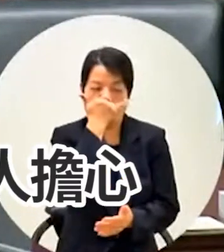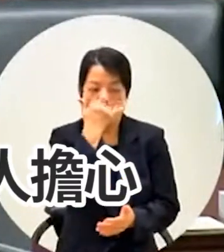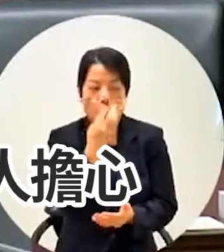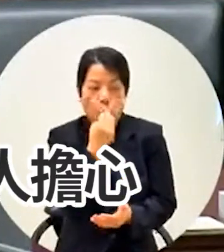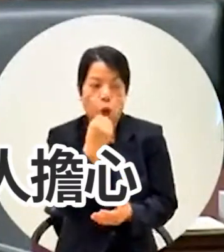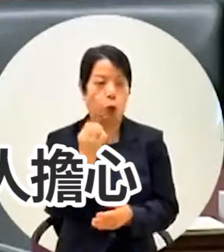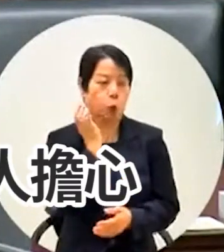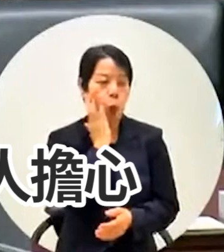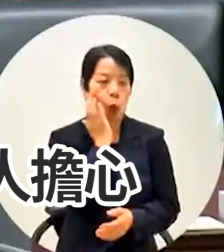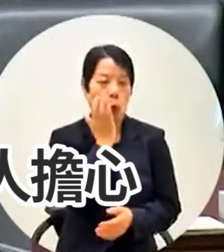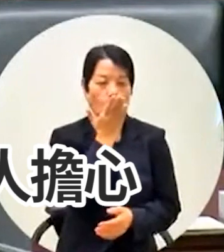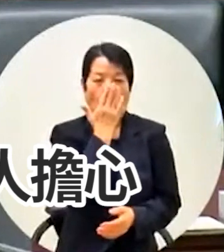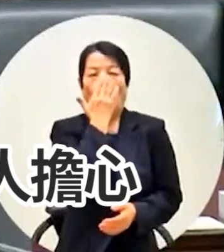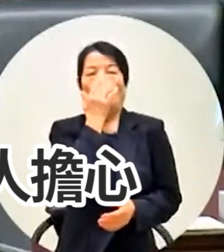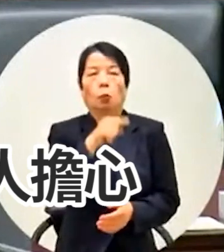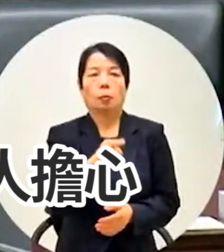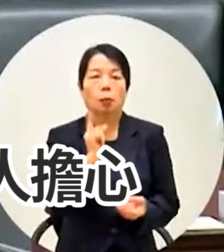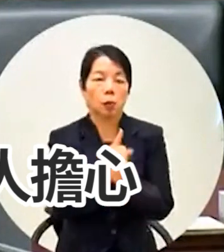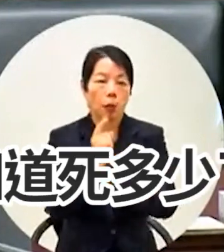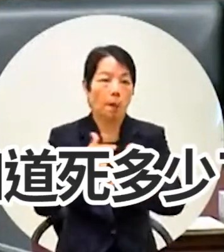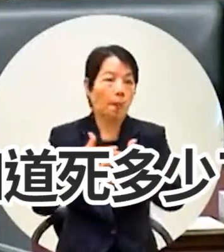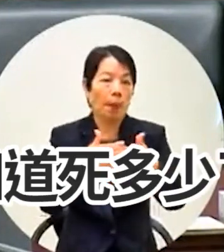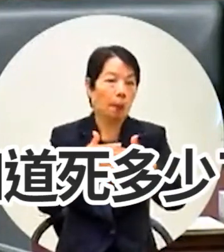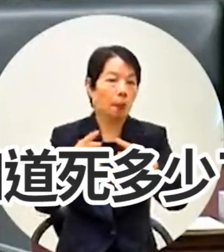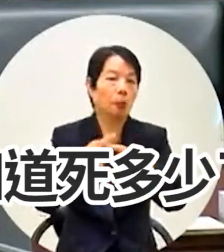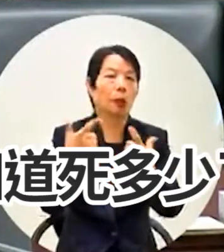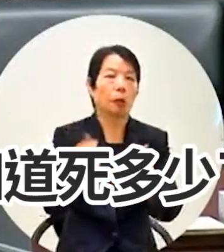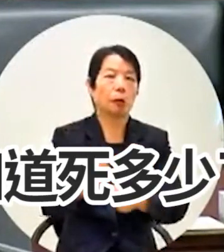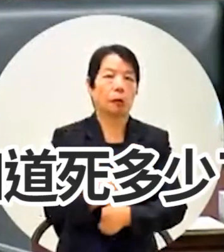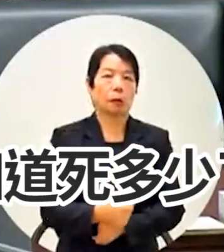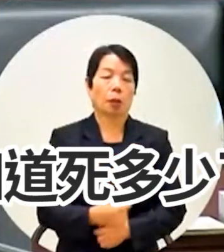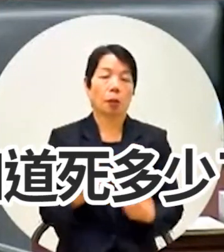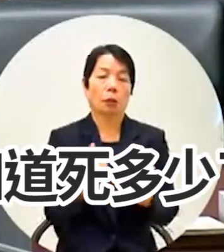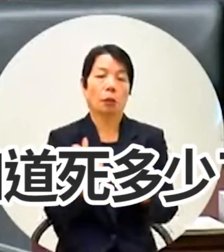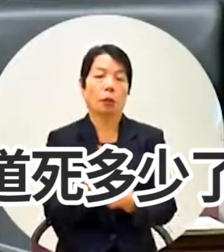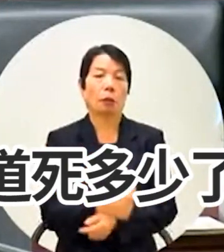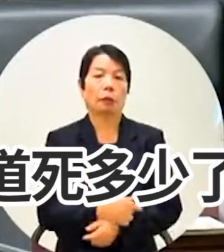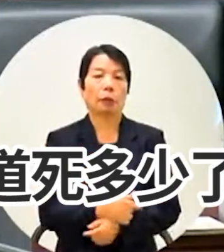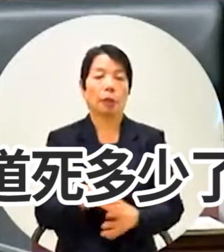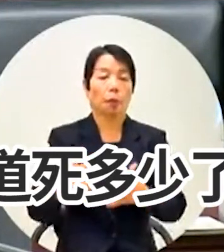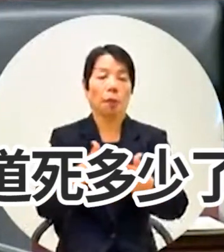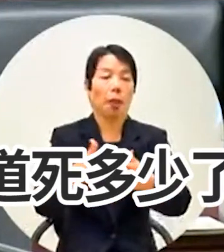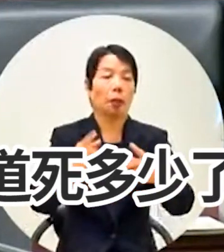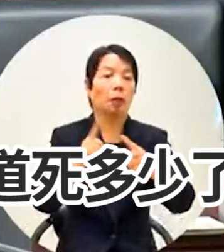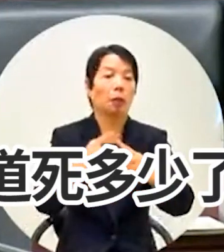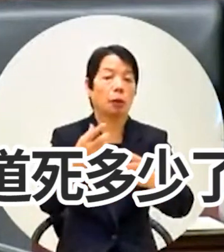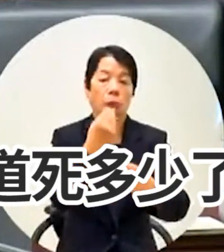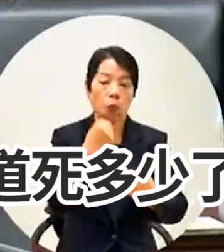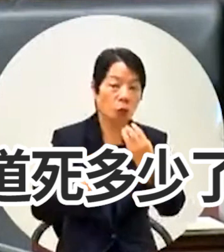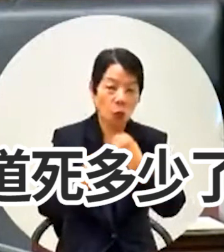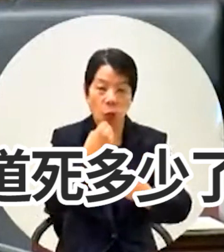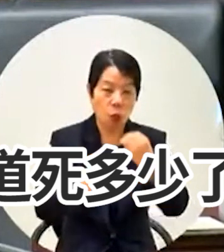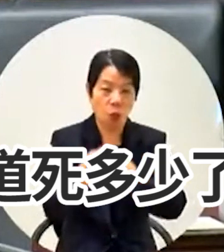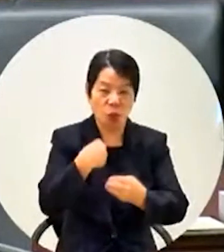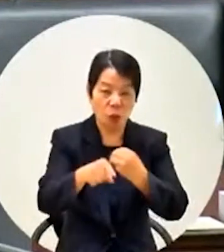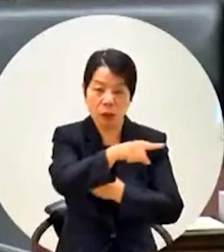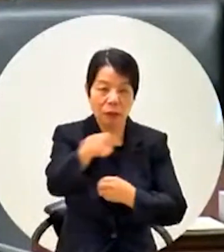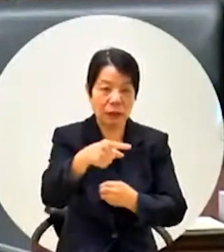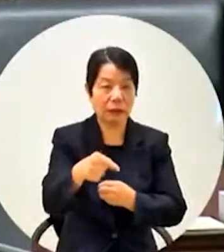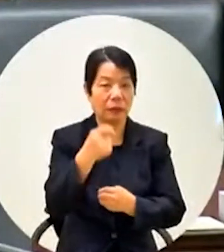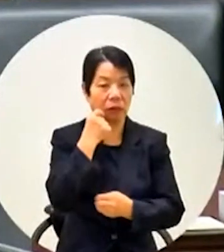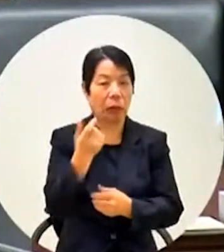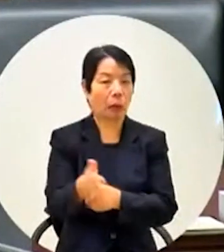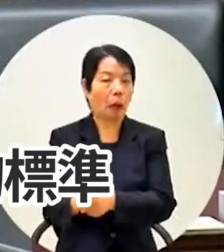肉，而且我嘛替美国人烦恼呢。那像安尼美国人唔知死偌济个呀，为着食遮个猪肉唔知死偌济个呀。